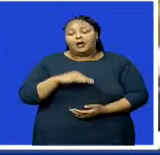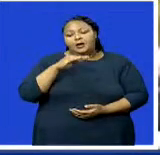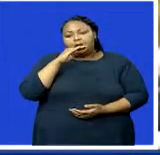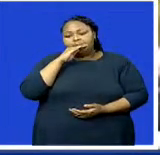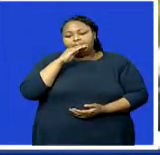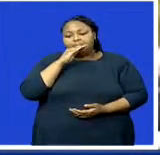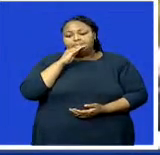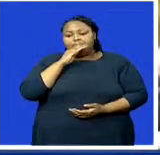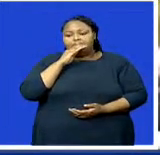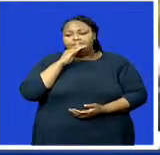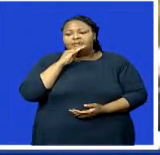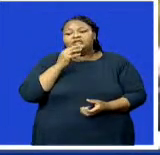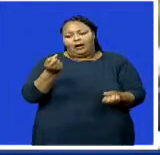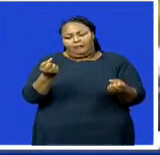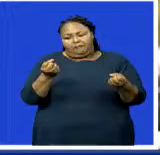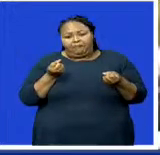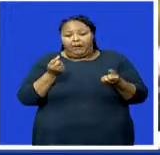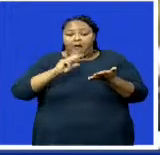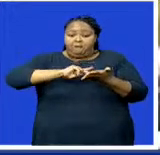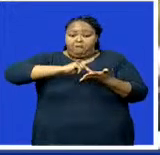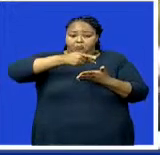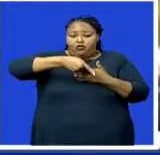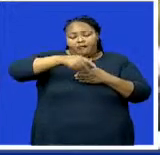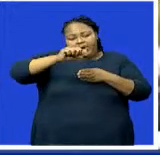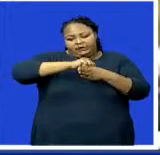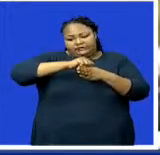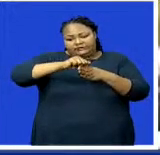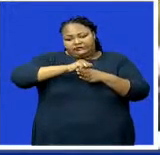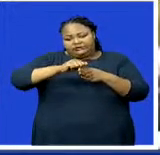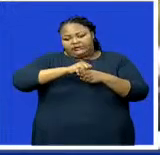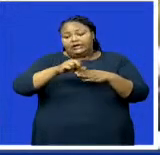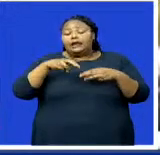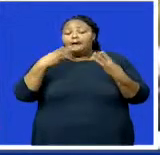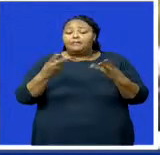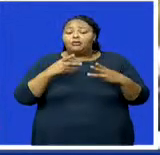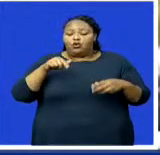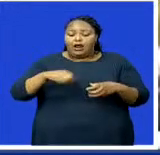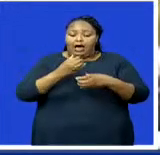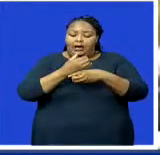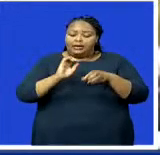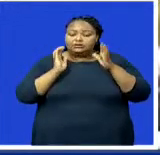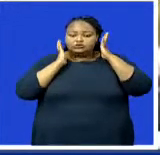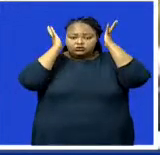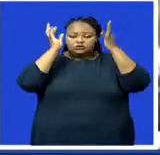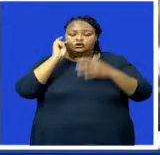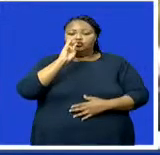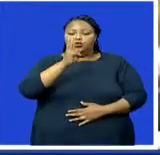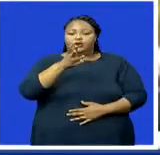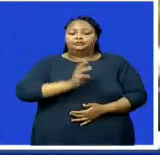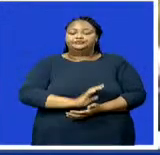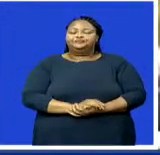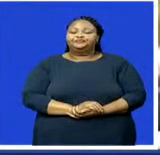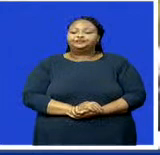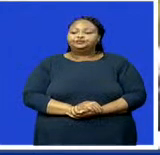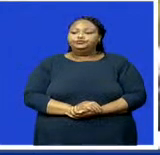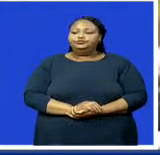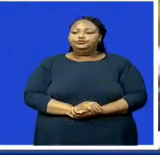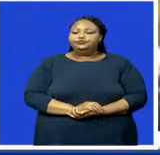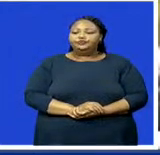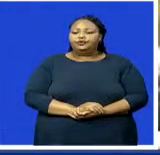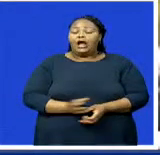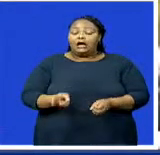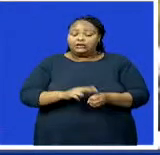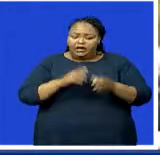ngayo tinhlelo tethu tekucecesha emaswati. Kodwa ke lokunye lesikubukile ukuthi